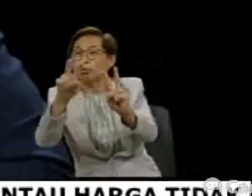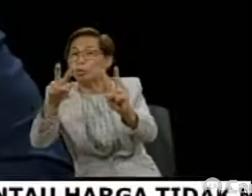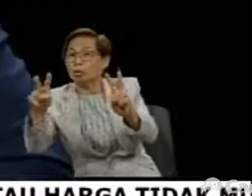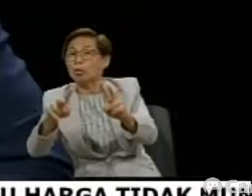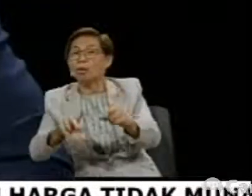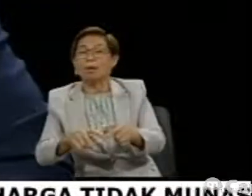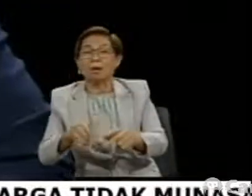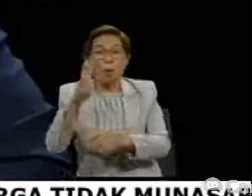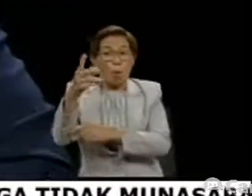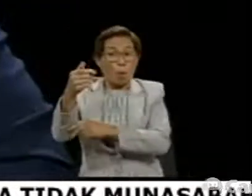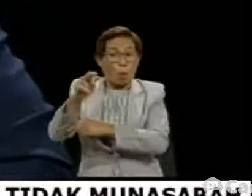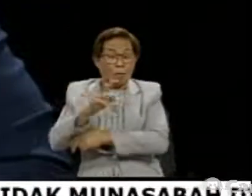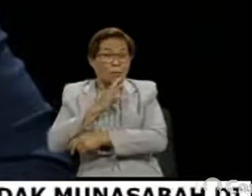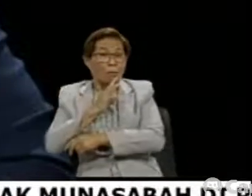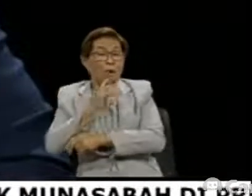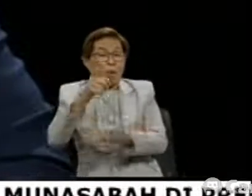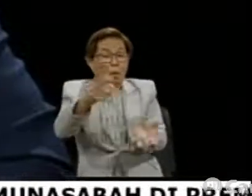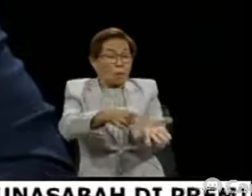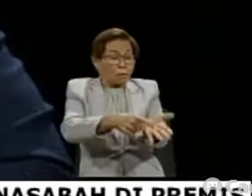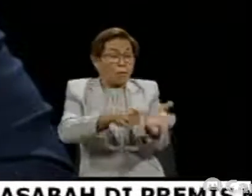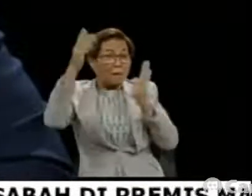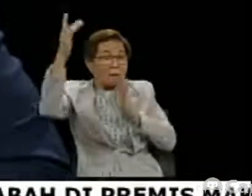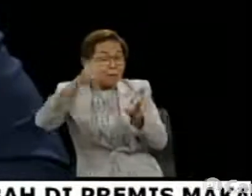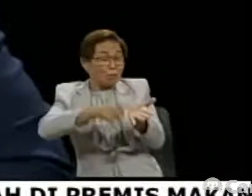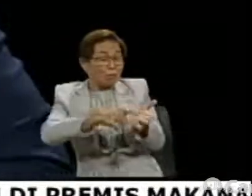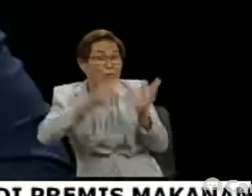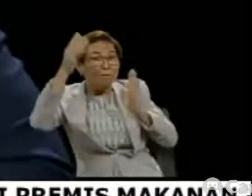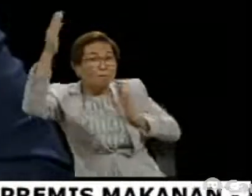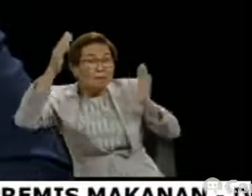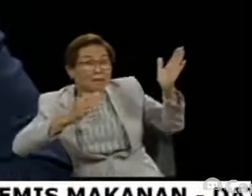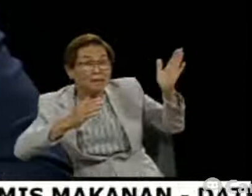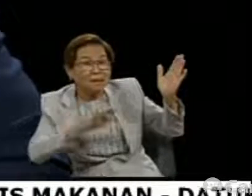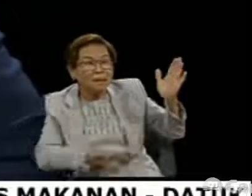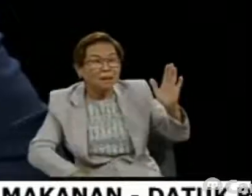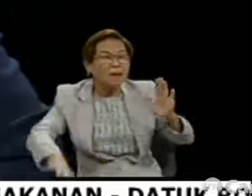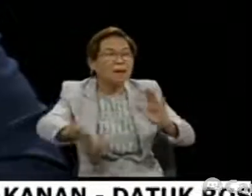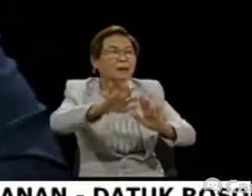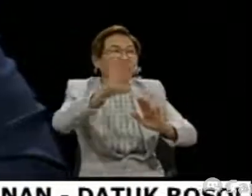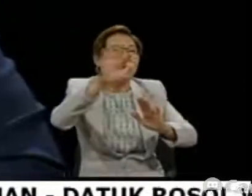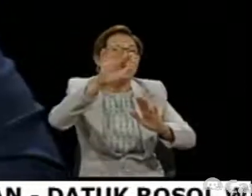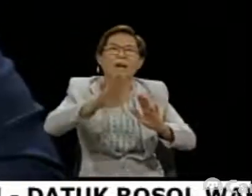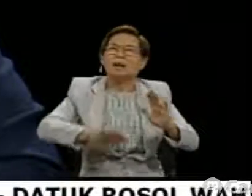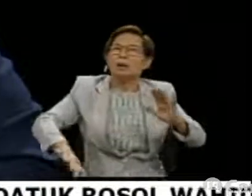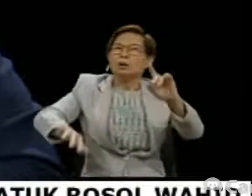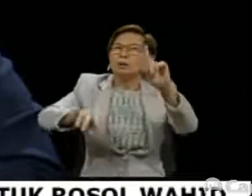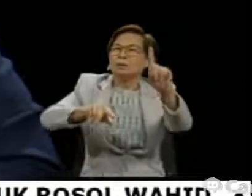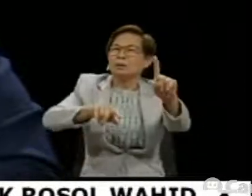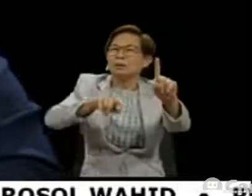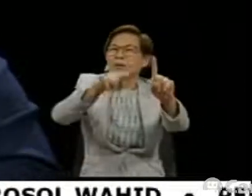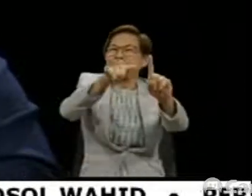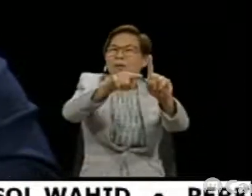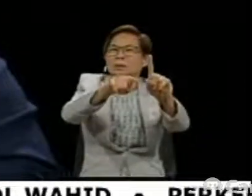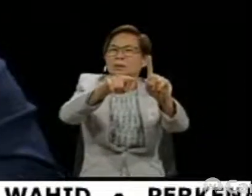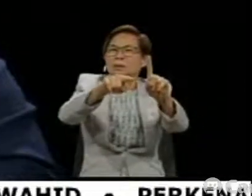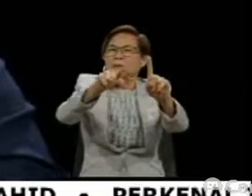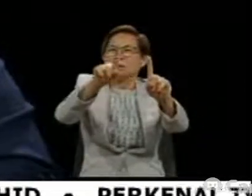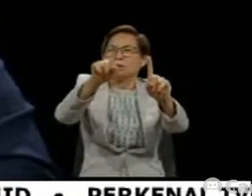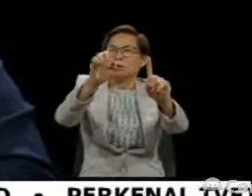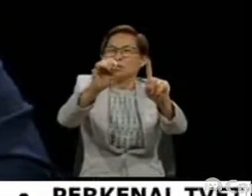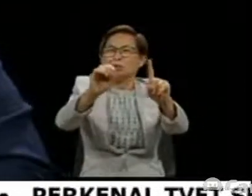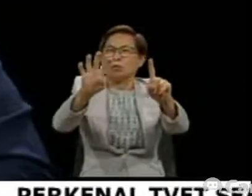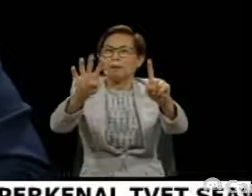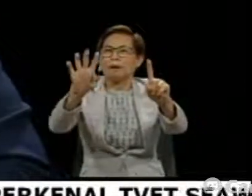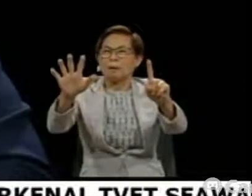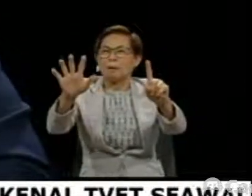tadi wanita dan menyebar masakan dapur tangki terkadang hutan kita diberi kapas ketua nilai berkurang satu pupuhan aku